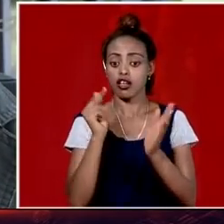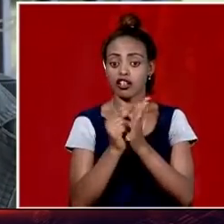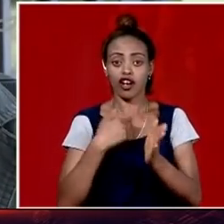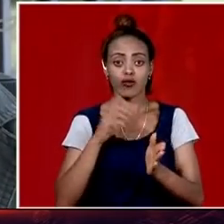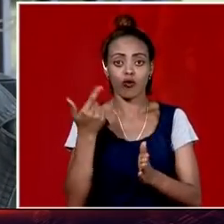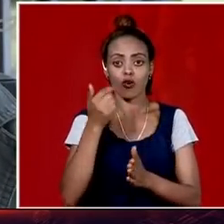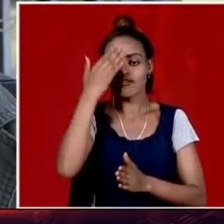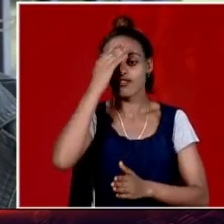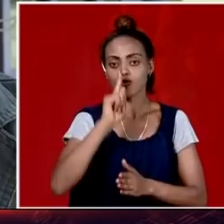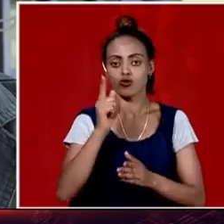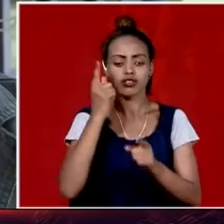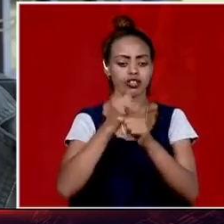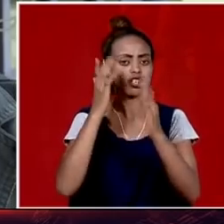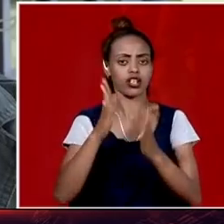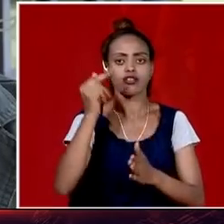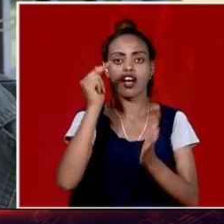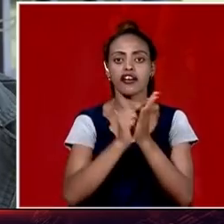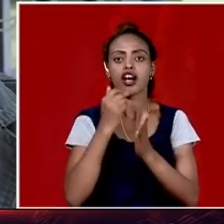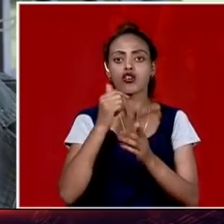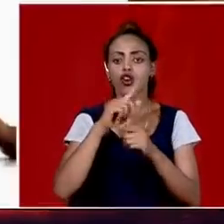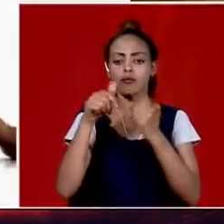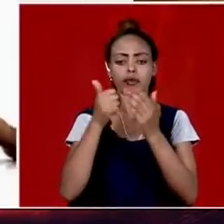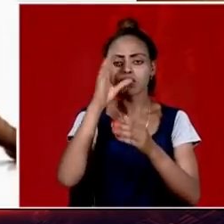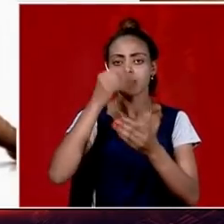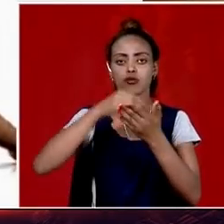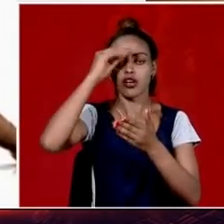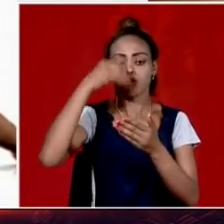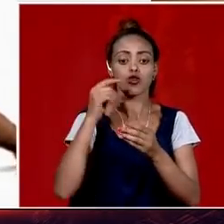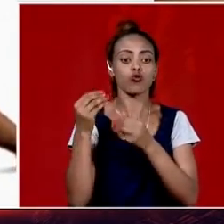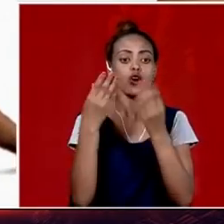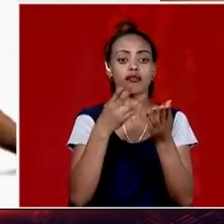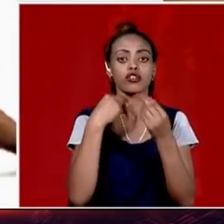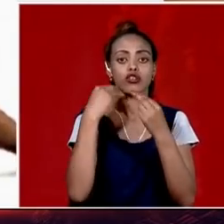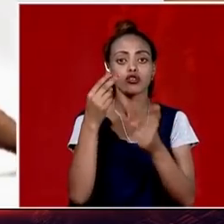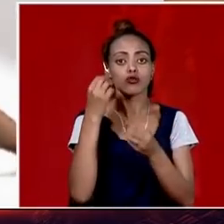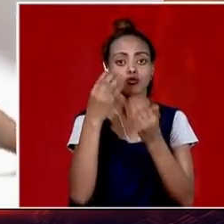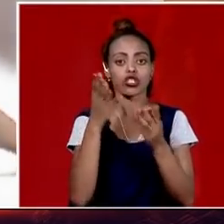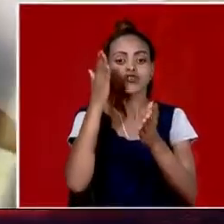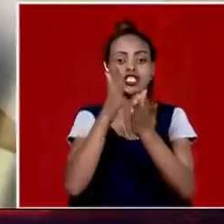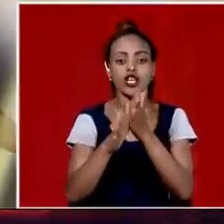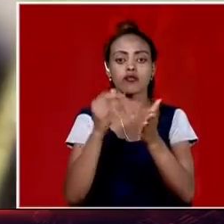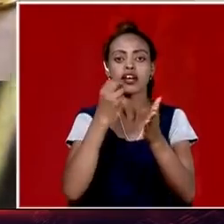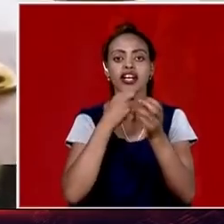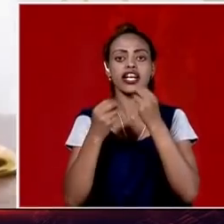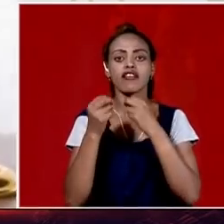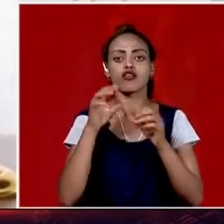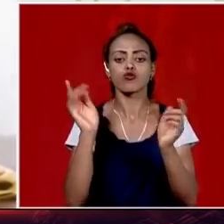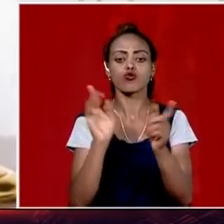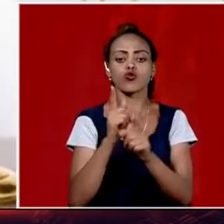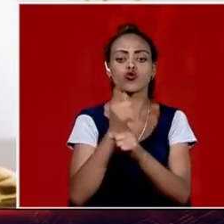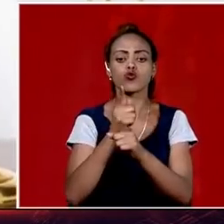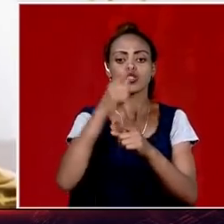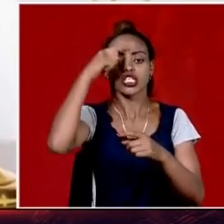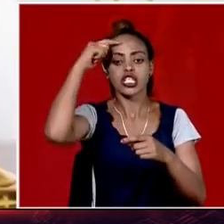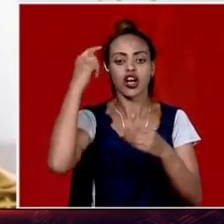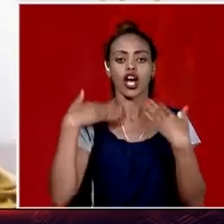اللي كل الناس كلنا حج اللي كاب زمان مسك مهر كل اللو وتوم وهبت ريت وسيخوم تستفد صما جبن قب فتحنا خراكب زسعر